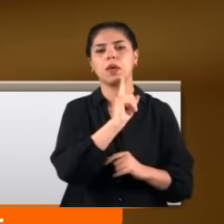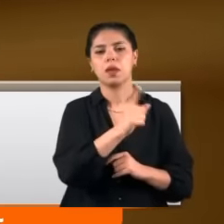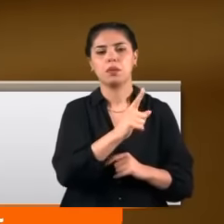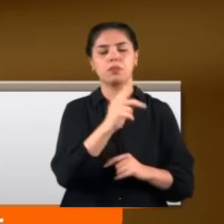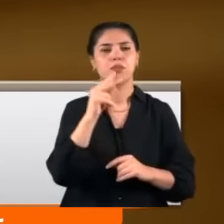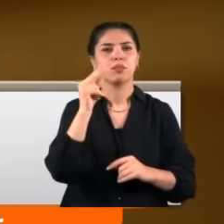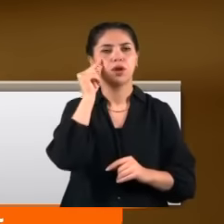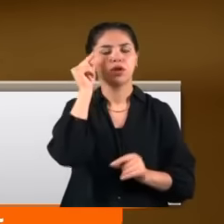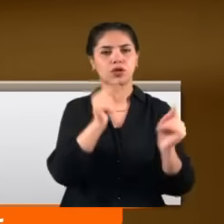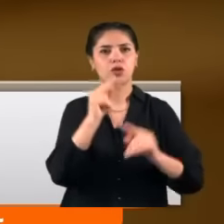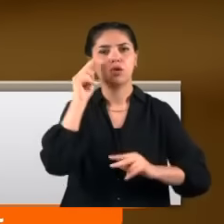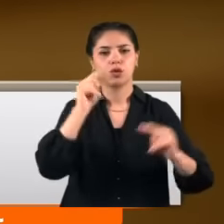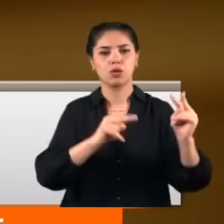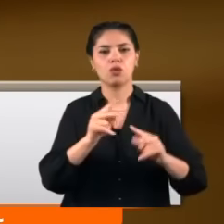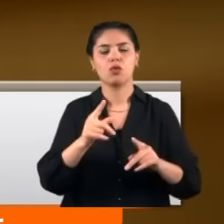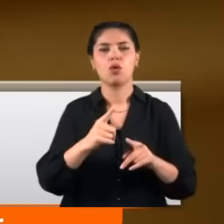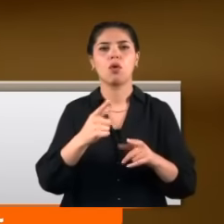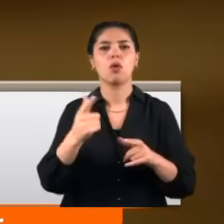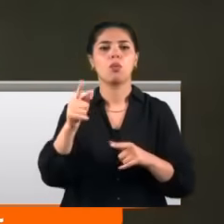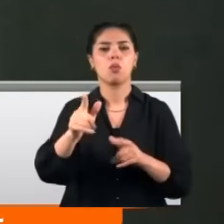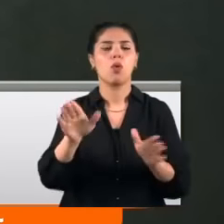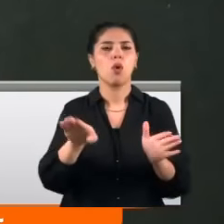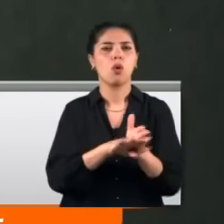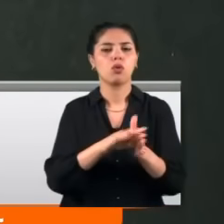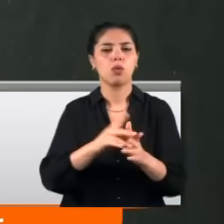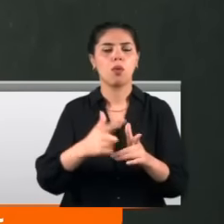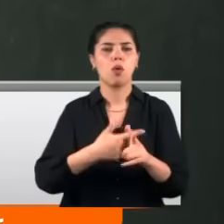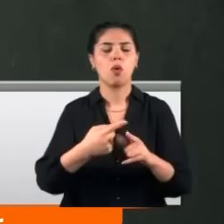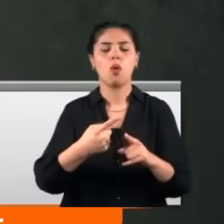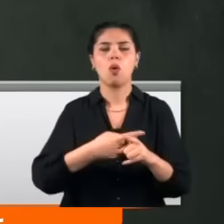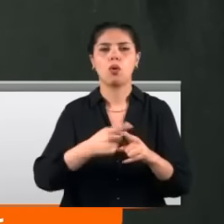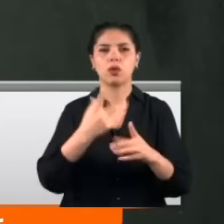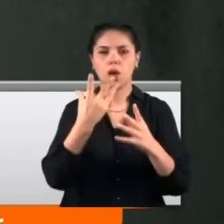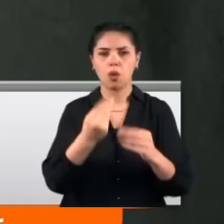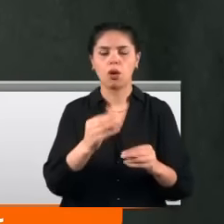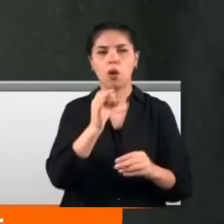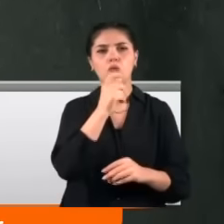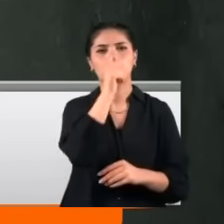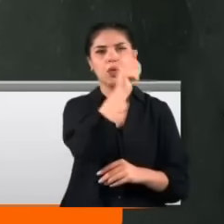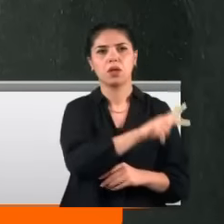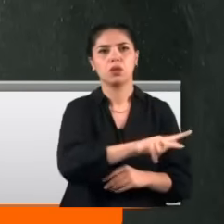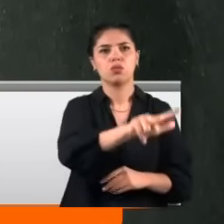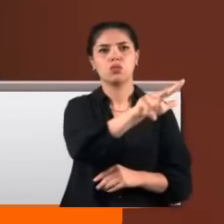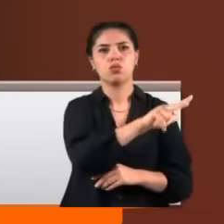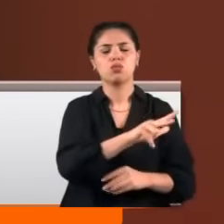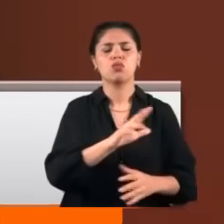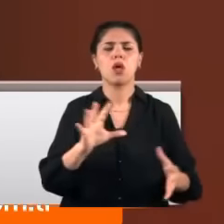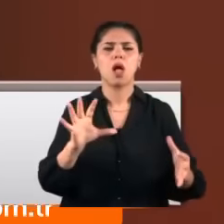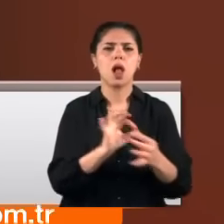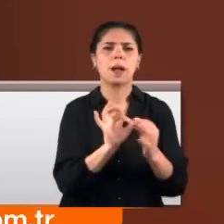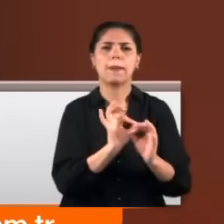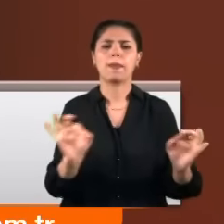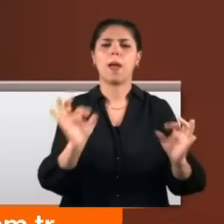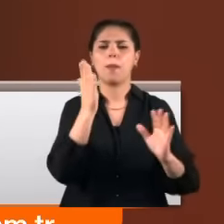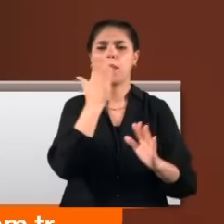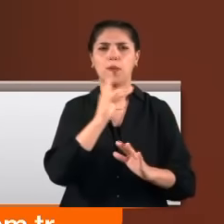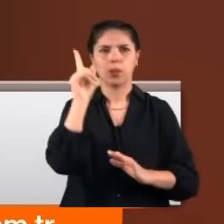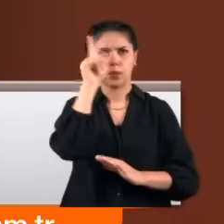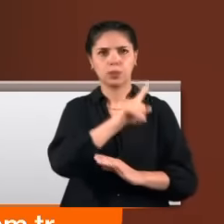görüşme yaptığı otoparkın ortağı olduğu ifade edilen sanık Osman Bayraktar'ın ise olaylarla doğrudan bağlantısı olmadığı